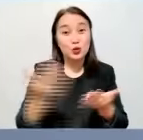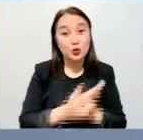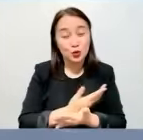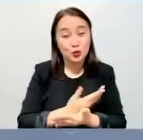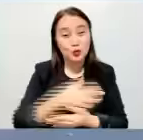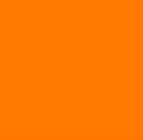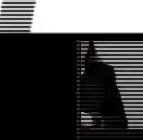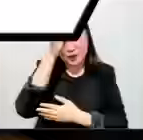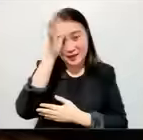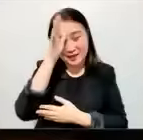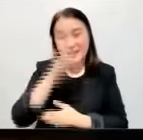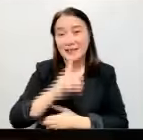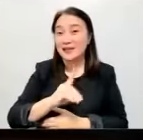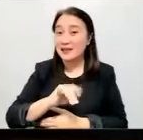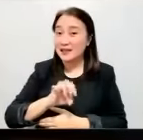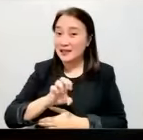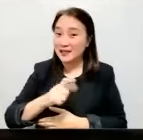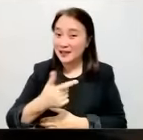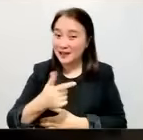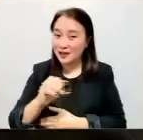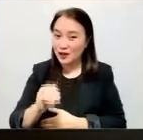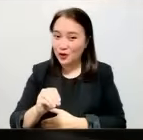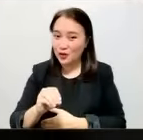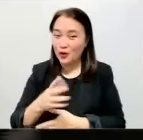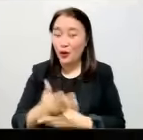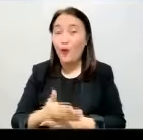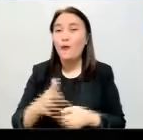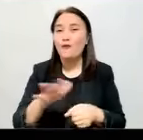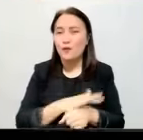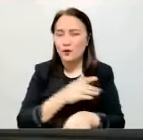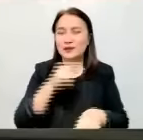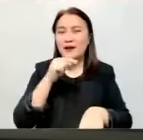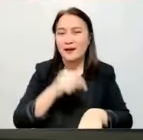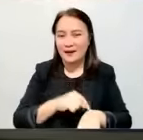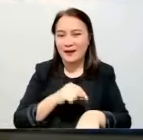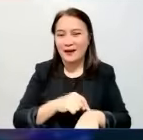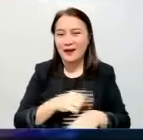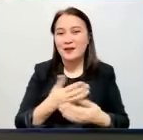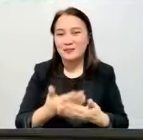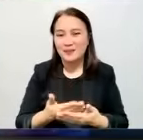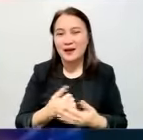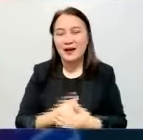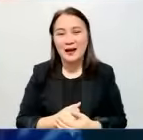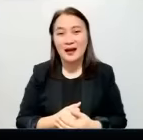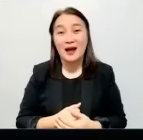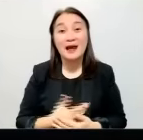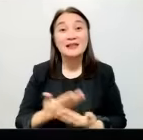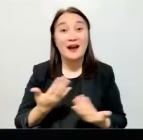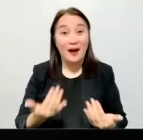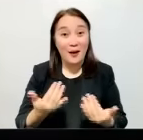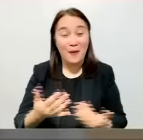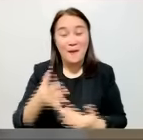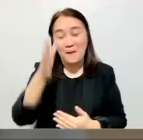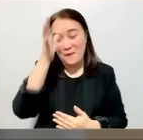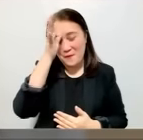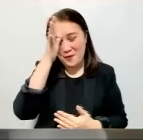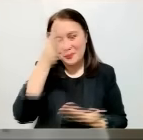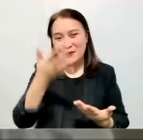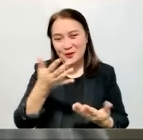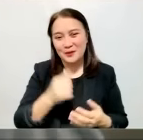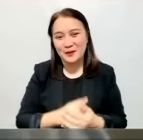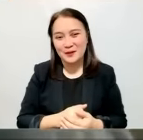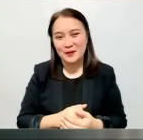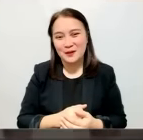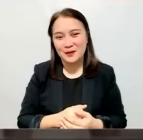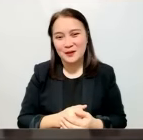Loizaga. Ready na raw si Diego mag full-time ulit sa showbiz. Matapos maging ama last year, bibida ang aktor sa pelikulang A